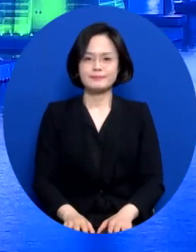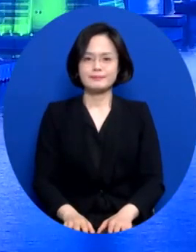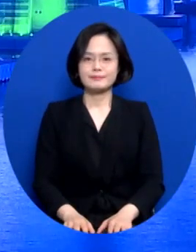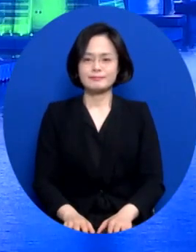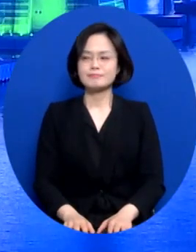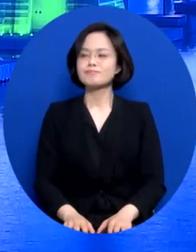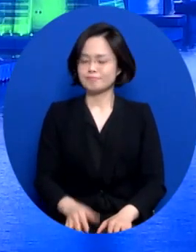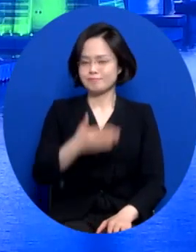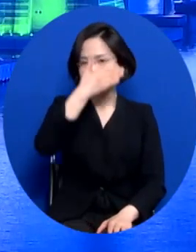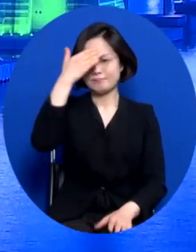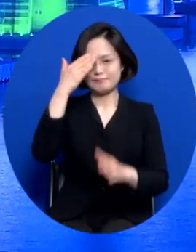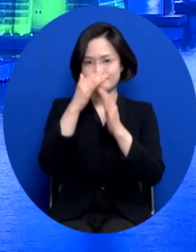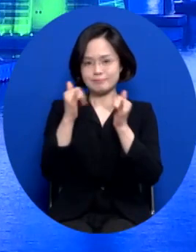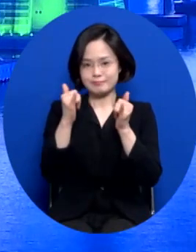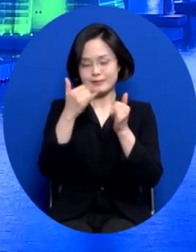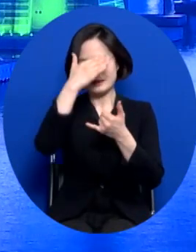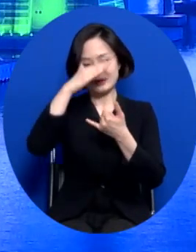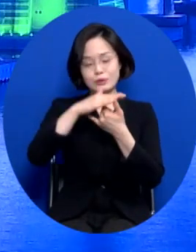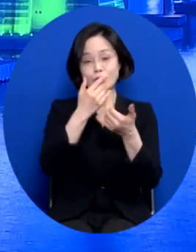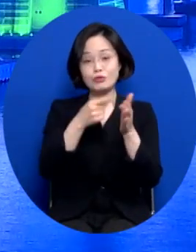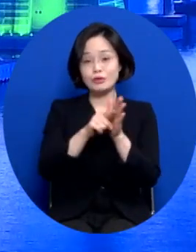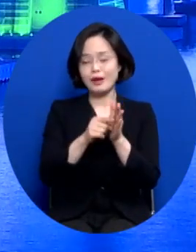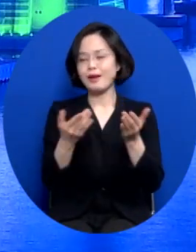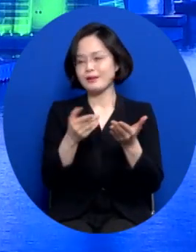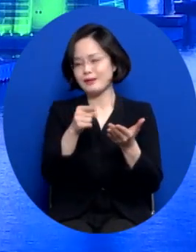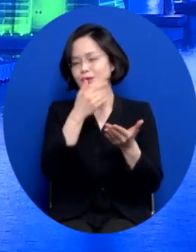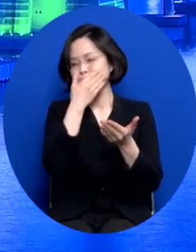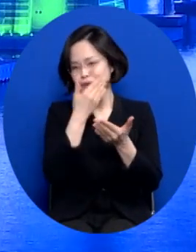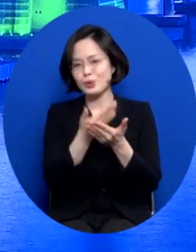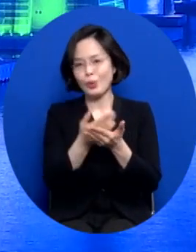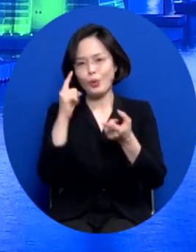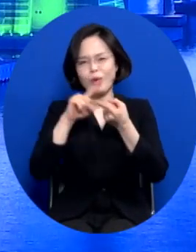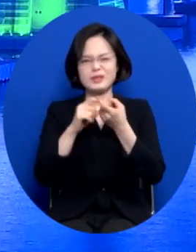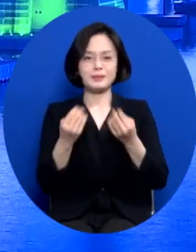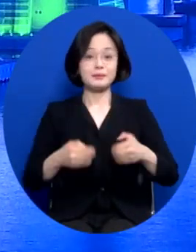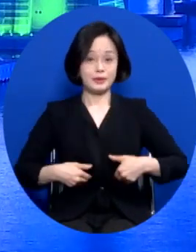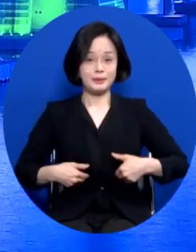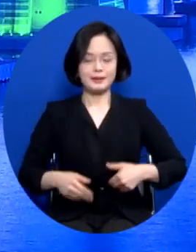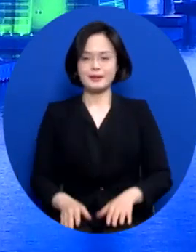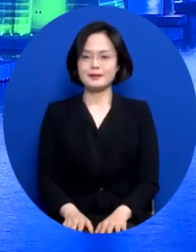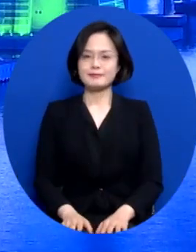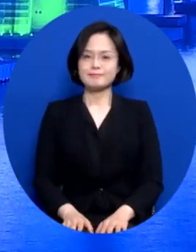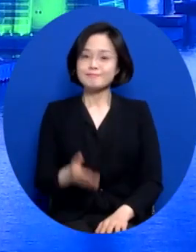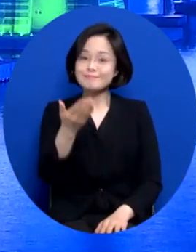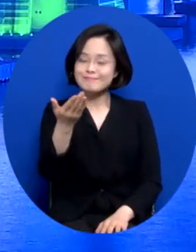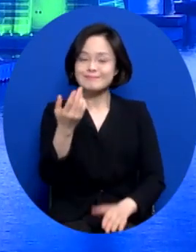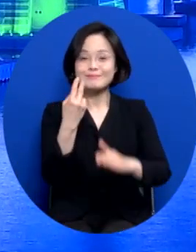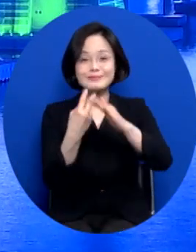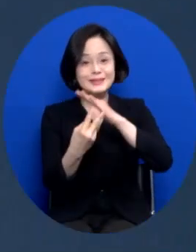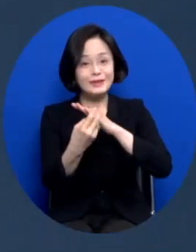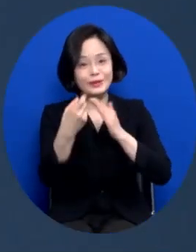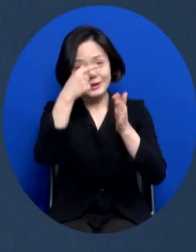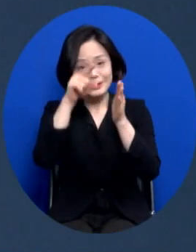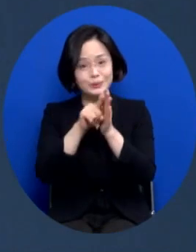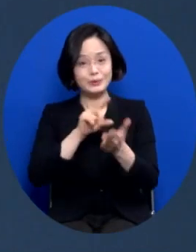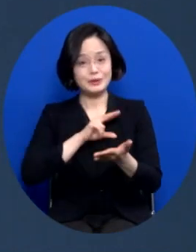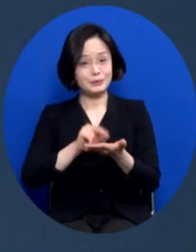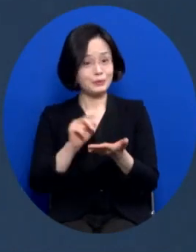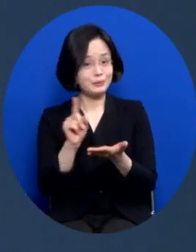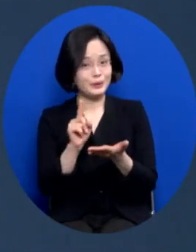다음 세대를 위한 1인만큼 관심이 요청됩니다 마지막으로 비전과 기도 제목이 있다면 나눠 주십시오 예